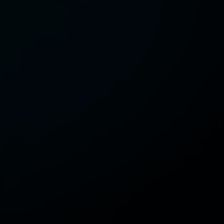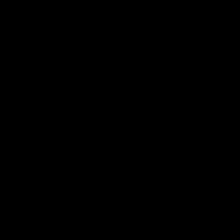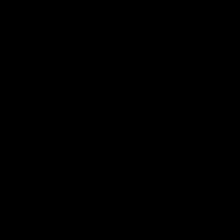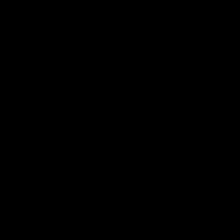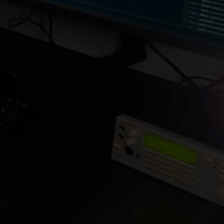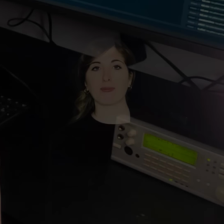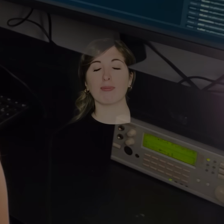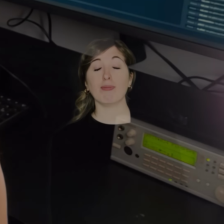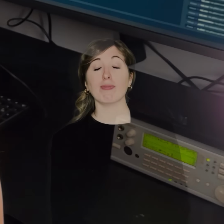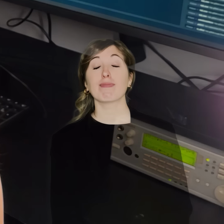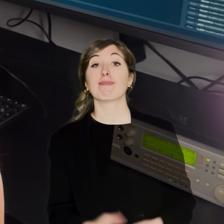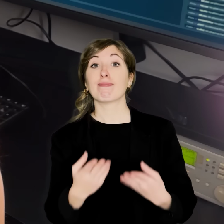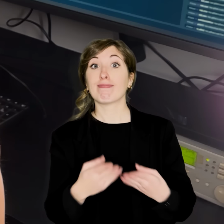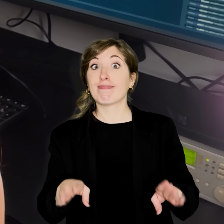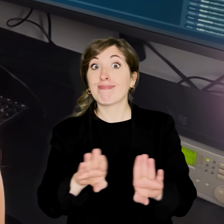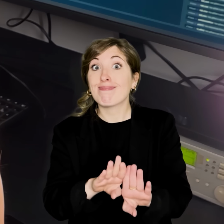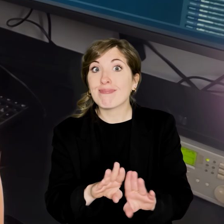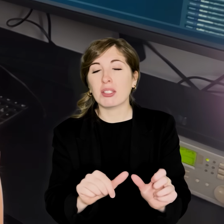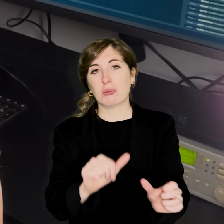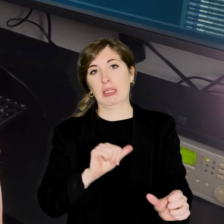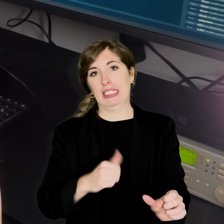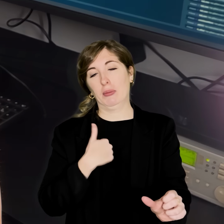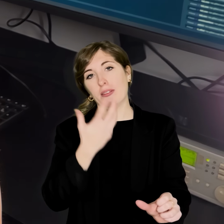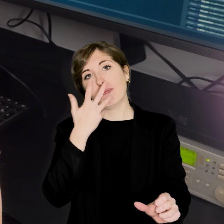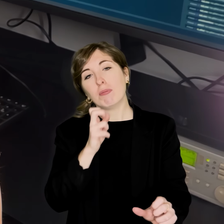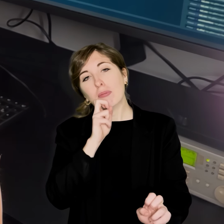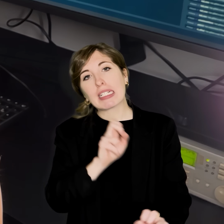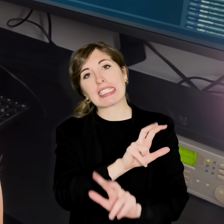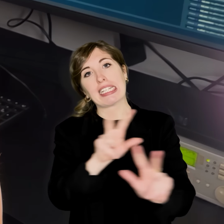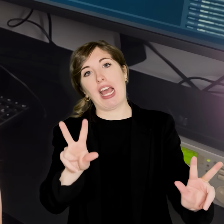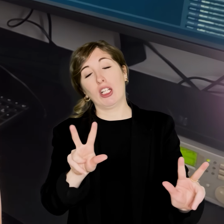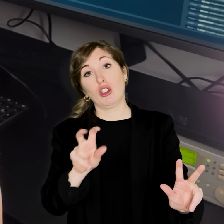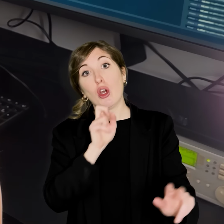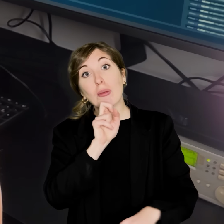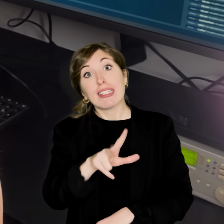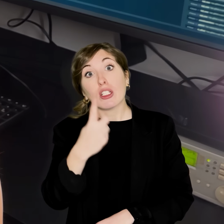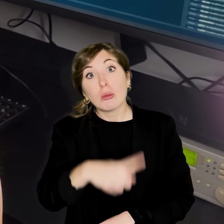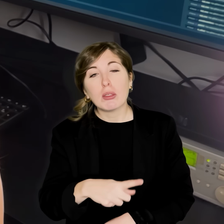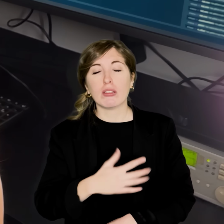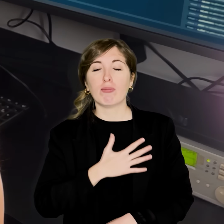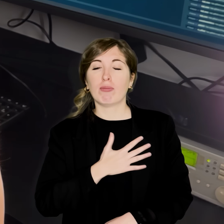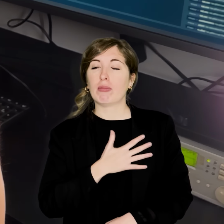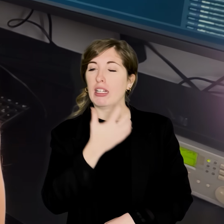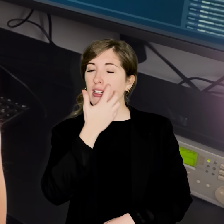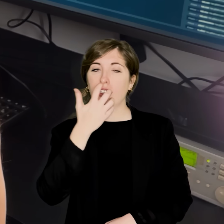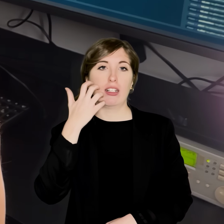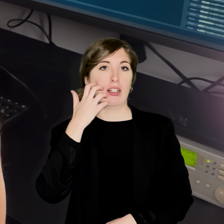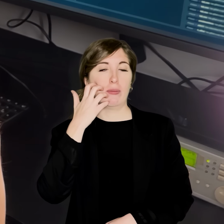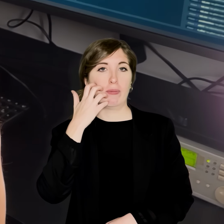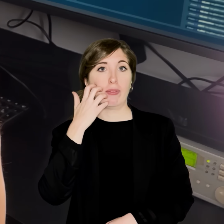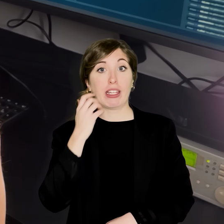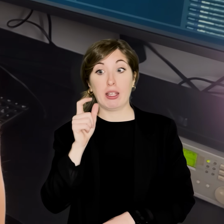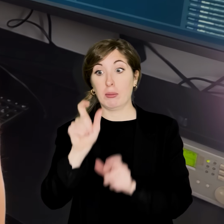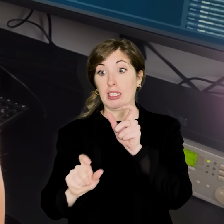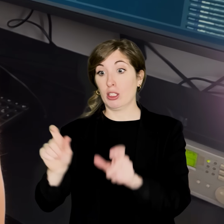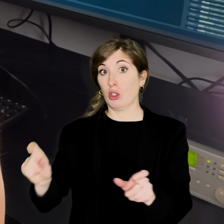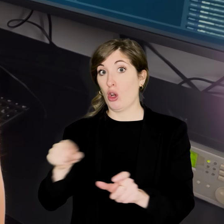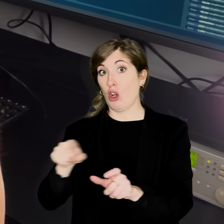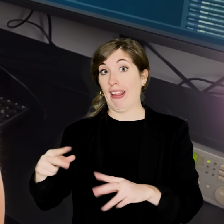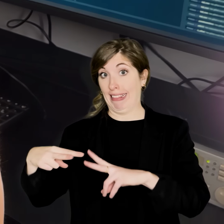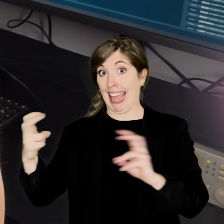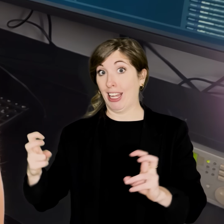mille per concludere volevo lasciarvi un messaggio che mi sta veramente molto a cuore anche le persone a cui viene diagnosticato